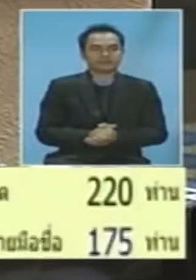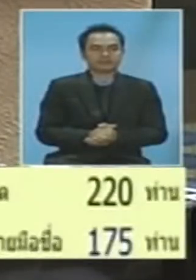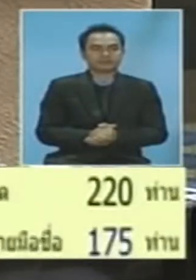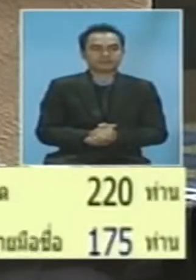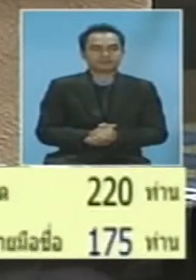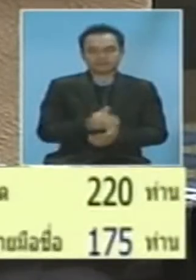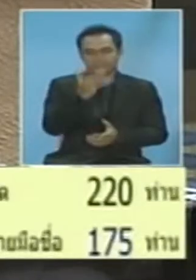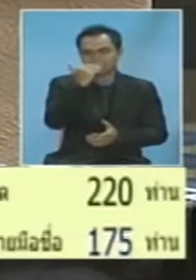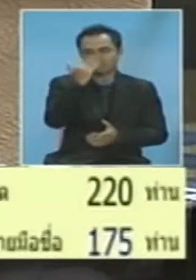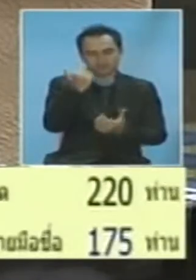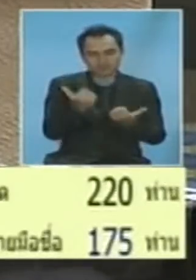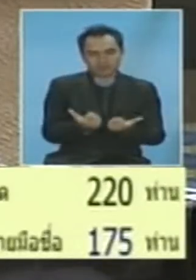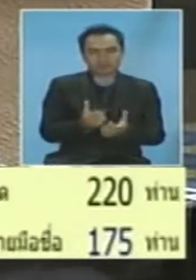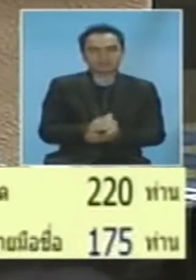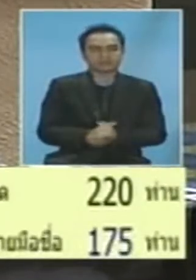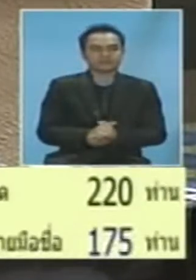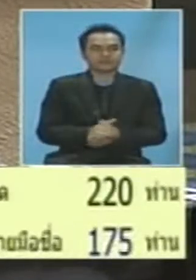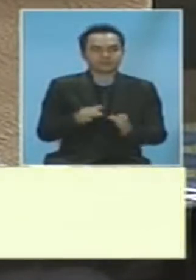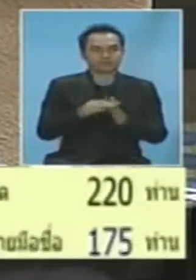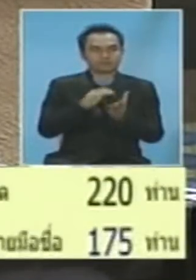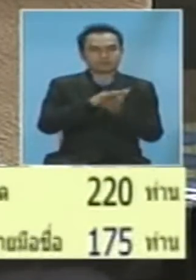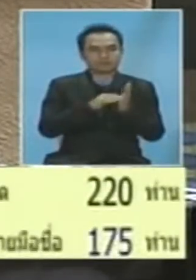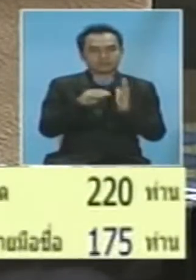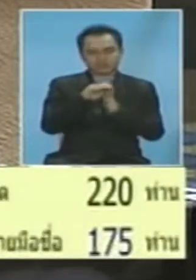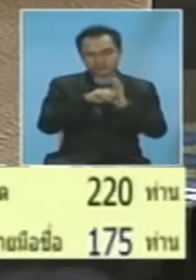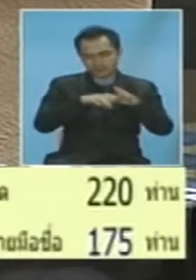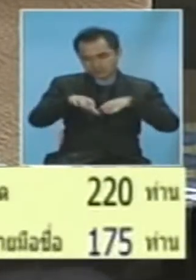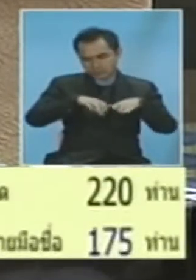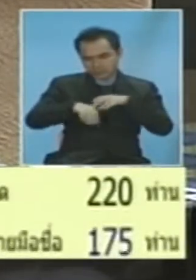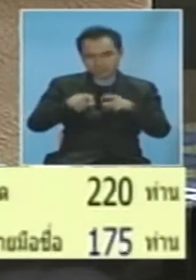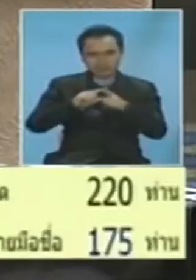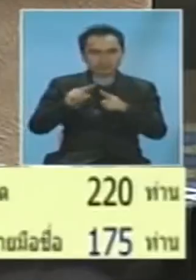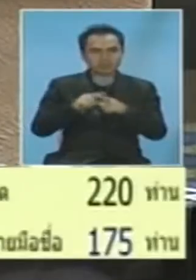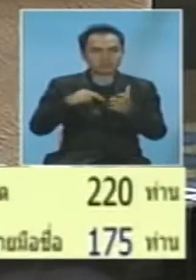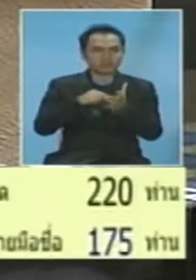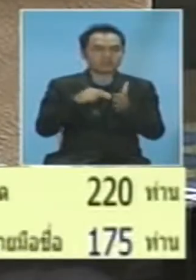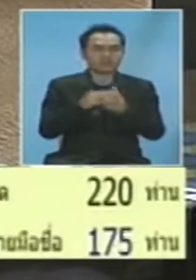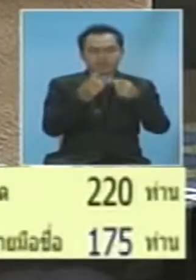ว่ากระบวนการที่มีวาระซ่อนเร้นคืออะไร